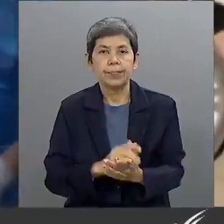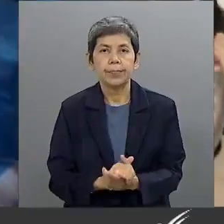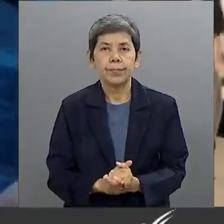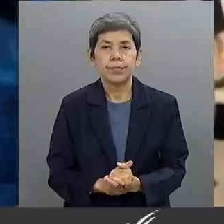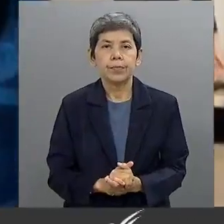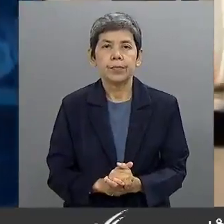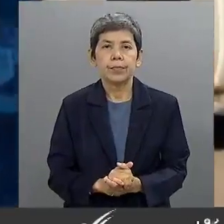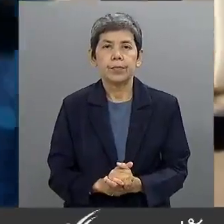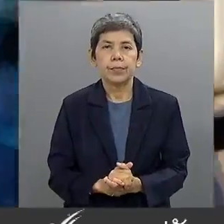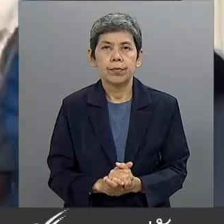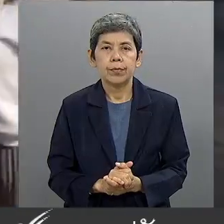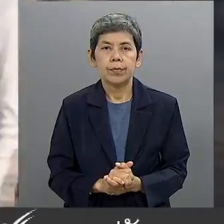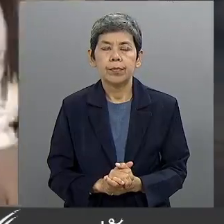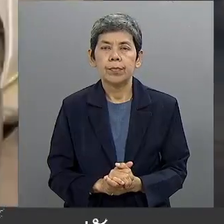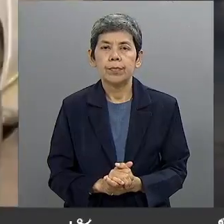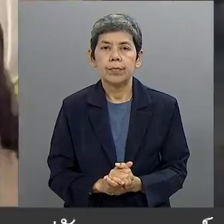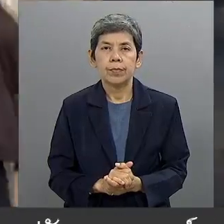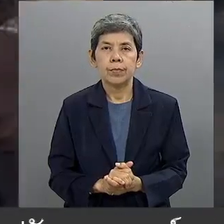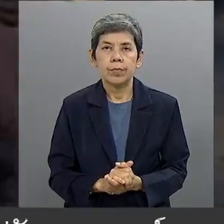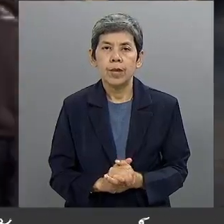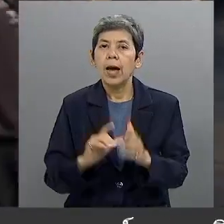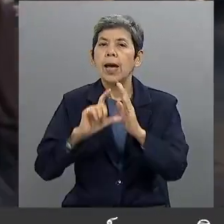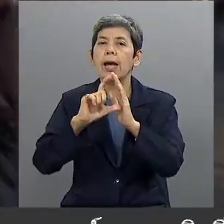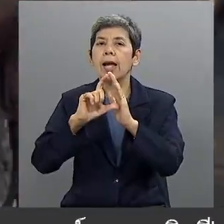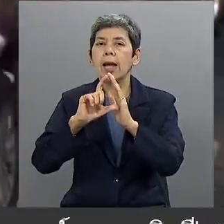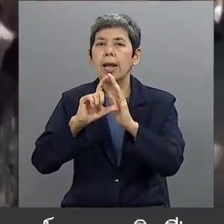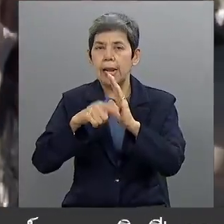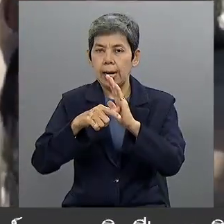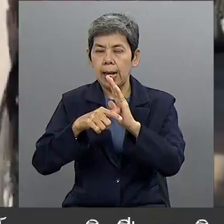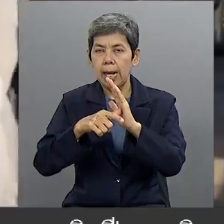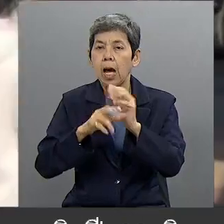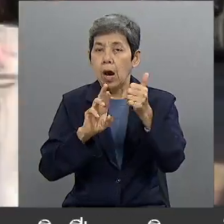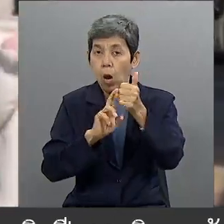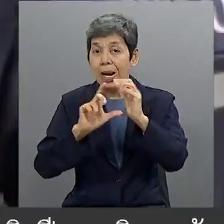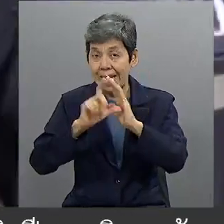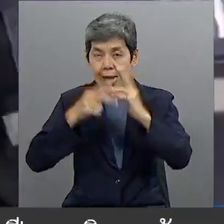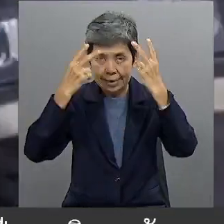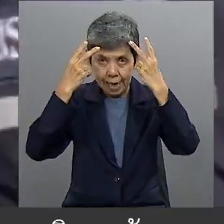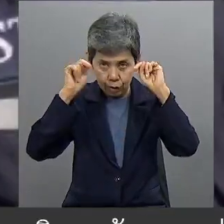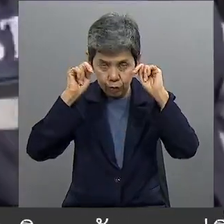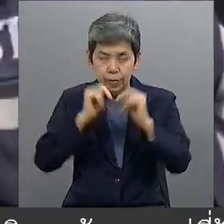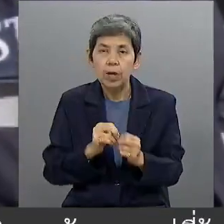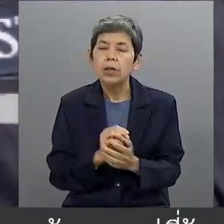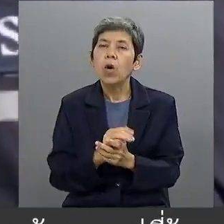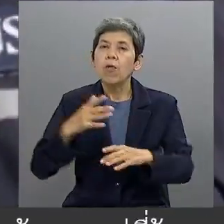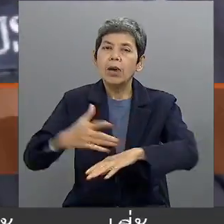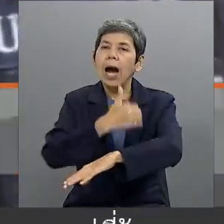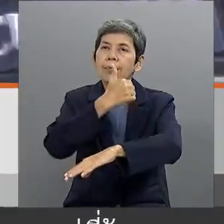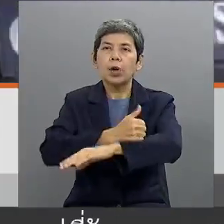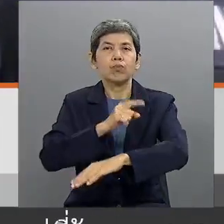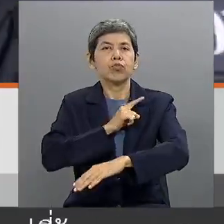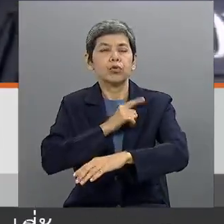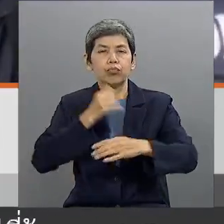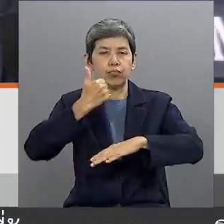1นายประทีปกีรติเรขารองเลขาธิการนายกรัฐมนตรีฝ่ายการเมืองในฐานะหัวหน้าสำนักงาน